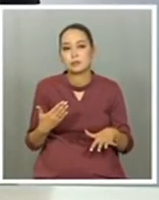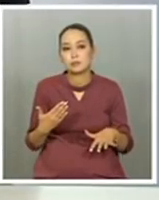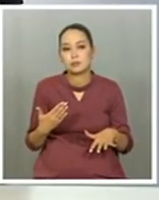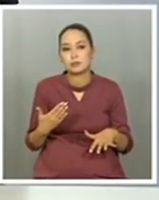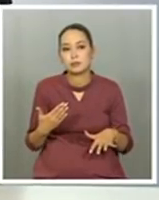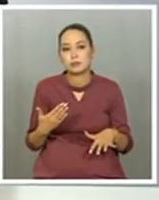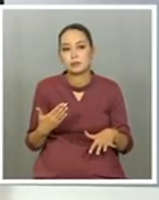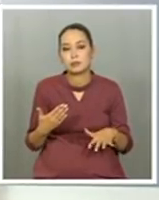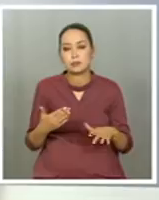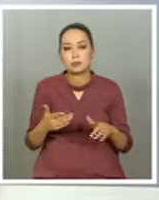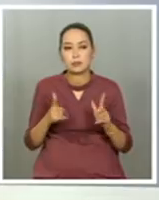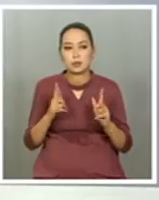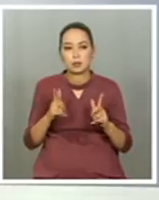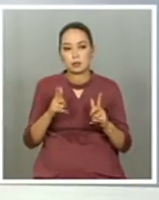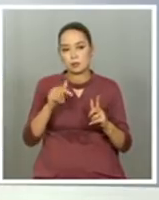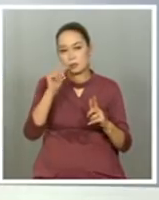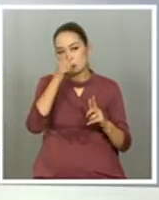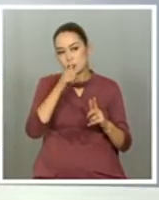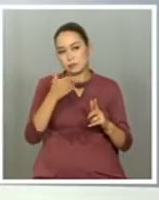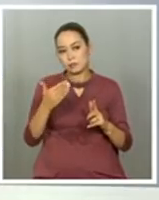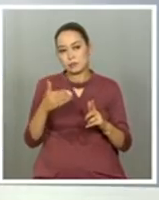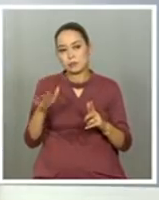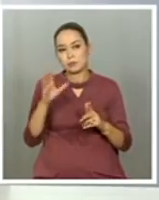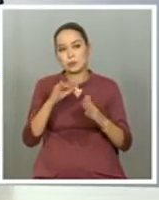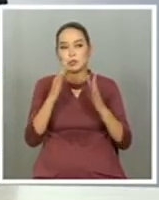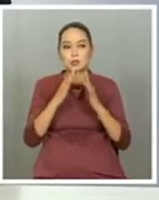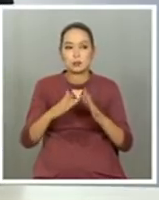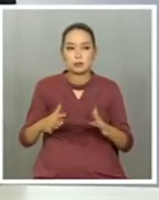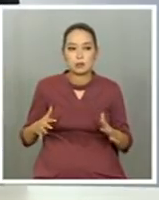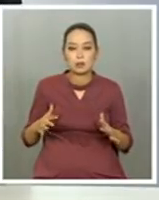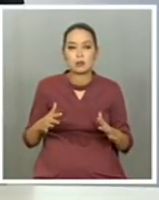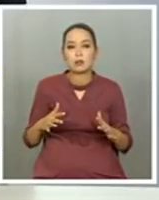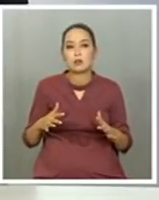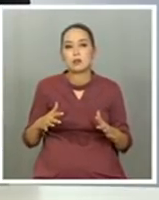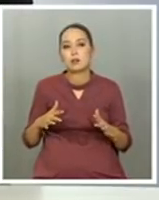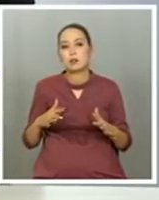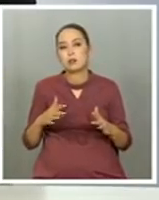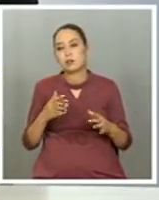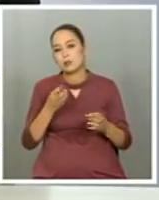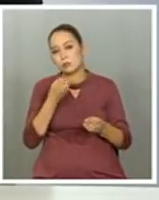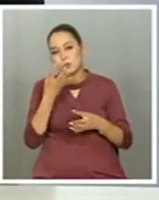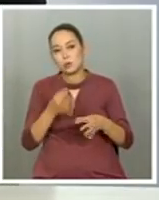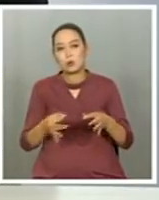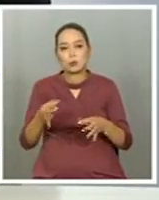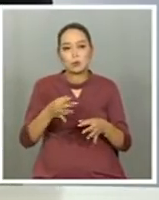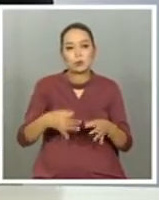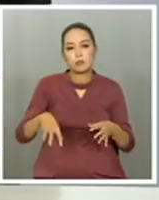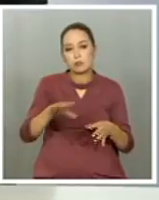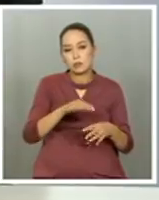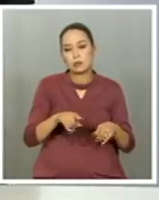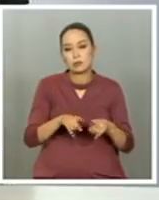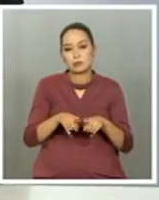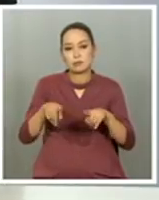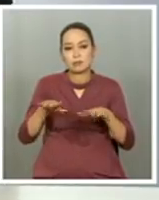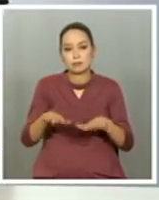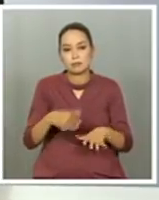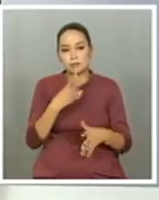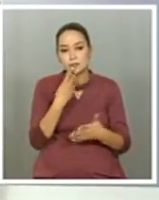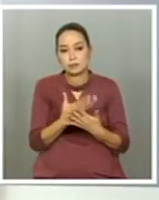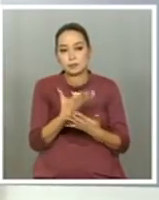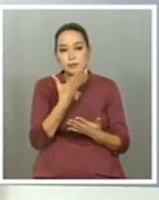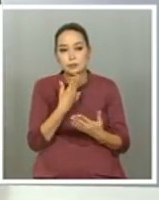гранитті массивтер, шыршалар, көлдер, бүкіл бәрілгі өте әдемі көріністерді қалыптастырады.